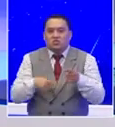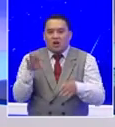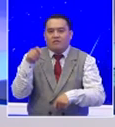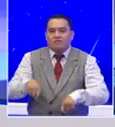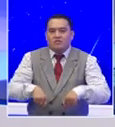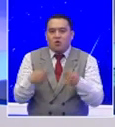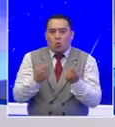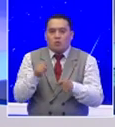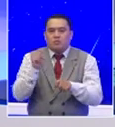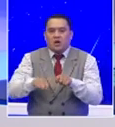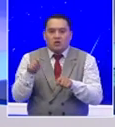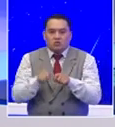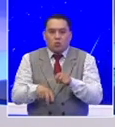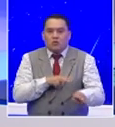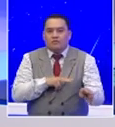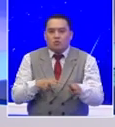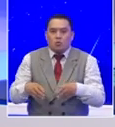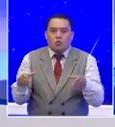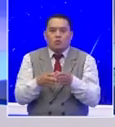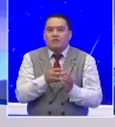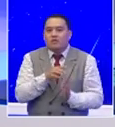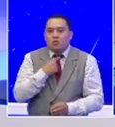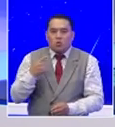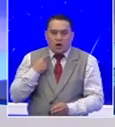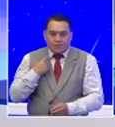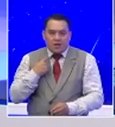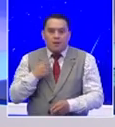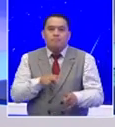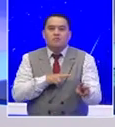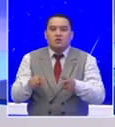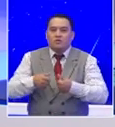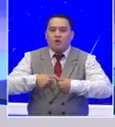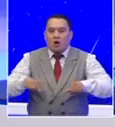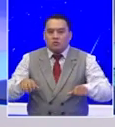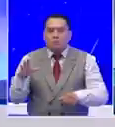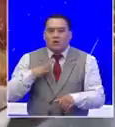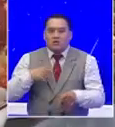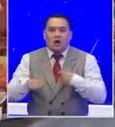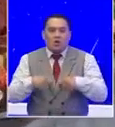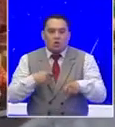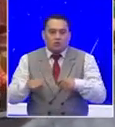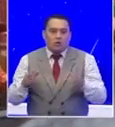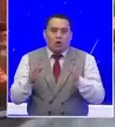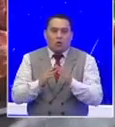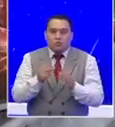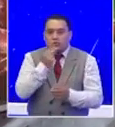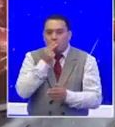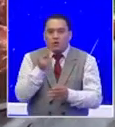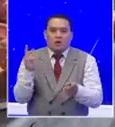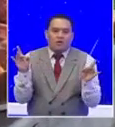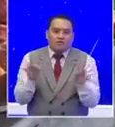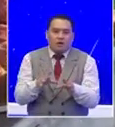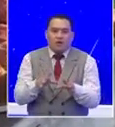выявленных нарушений в ходе рейда мониторинговой группы в Талдыкургане. Под прицелом комиссии оказались торговые дома, точки общепита